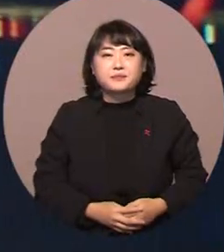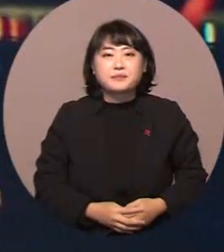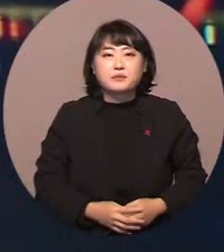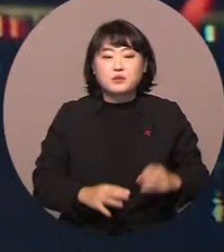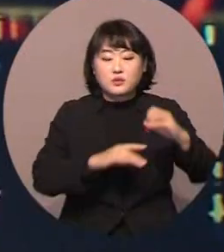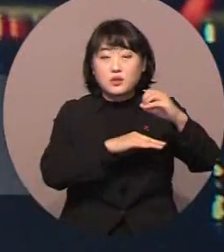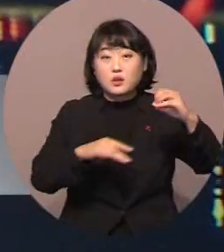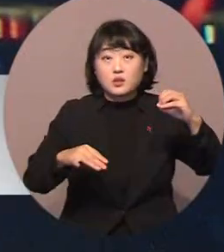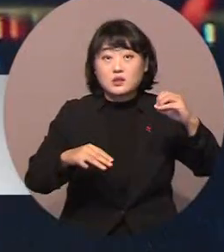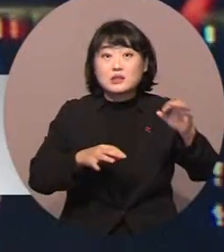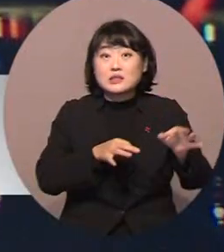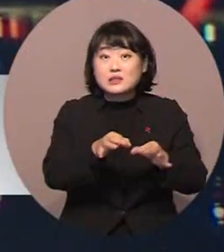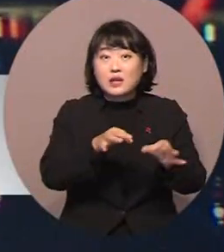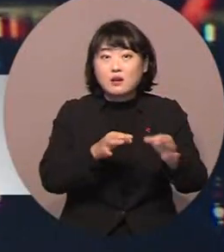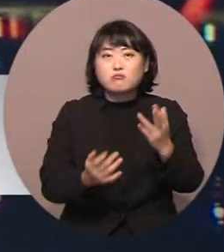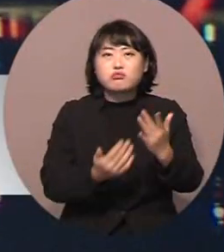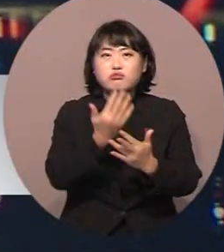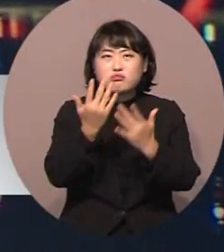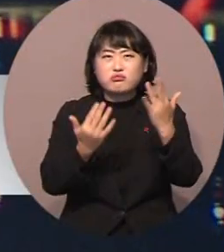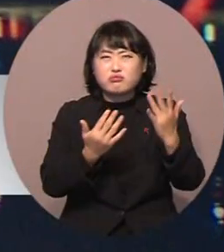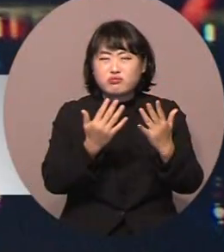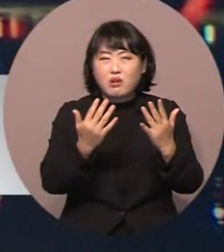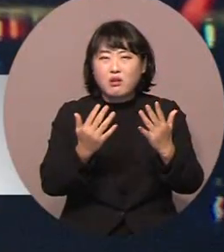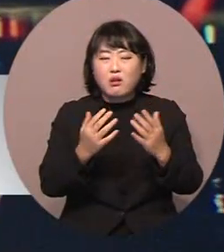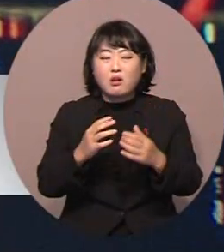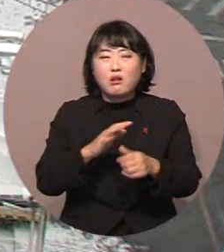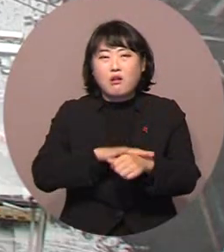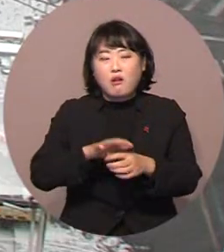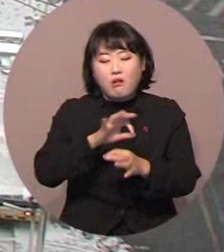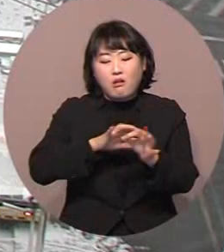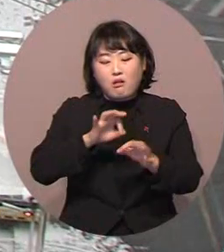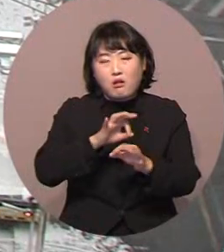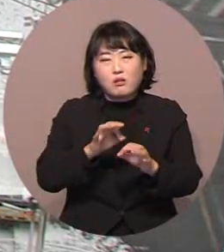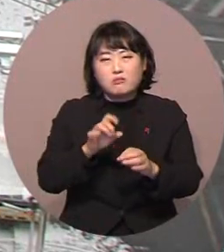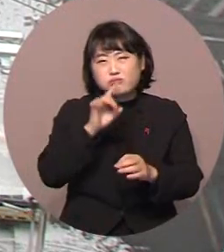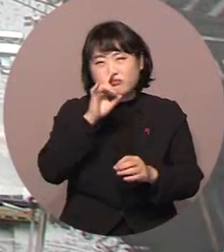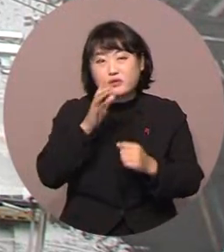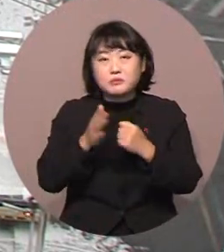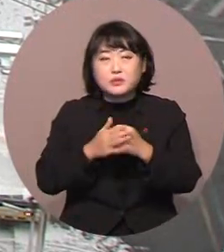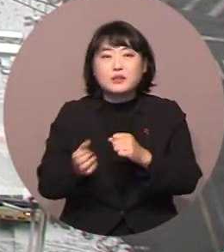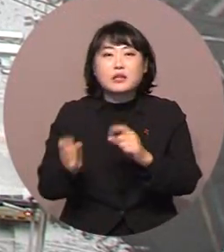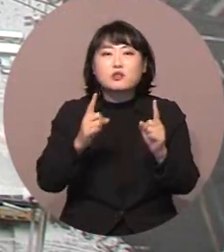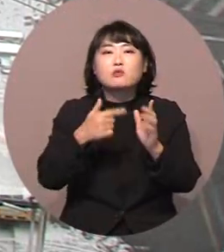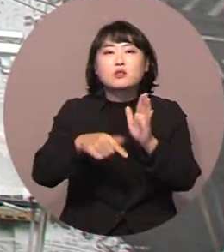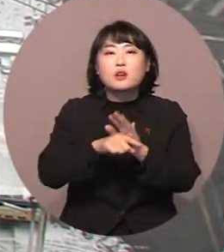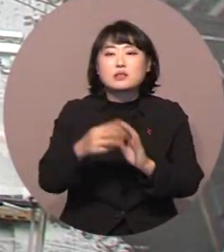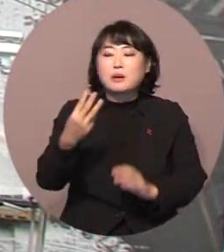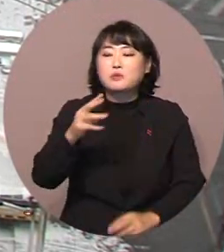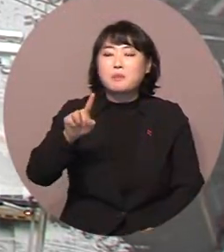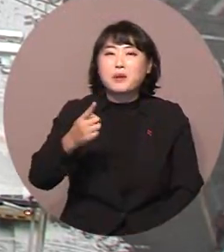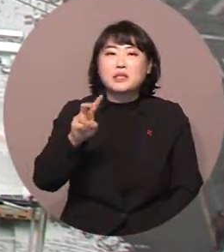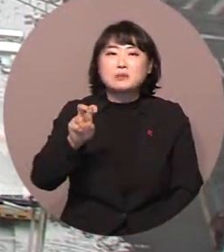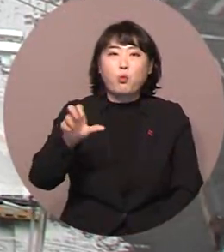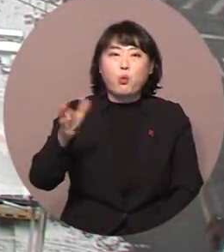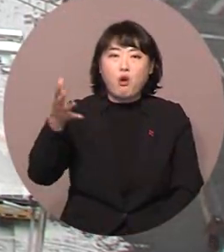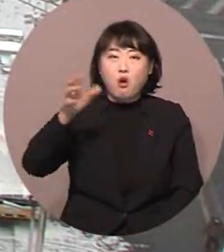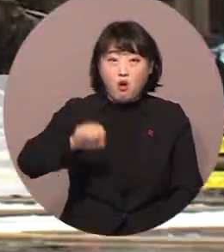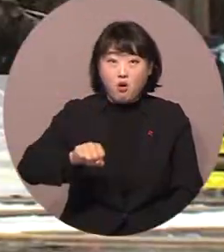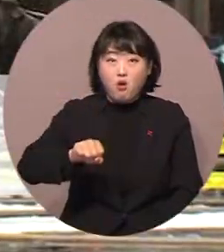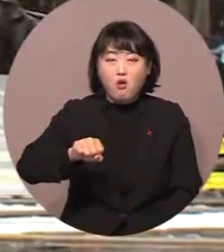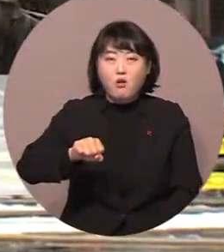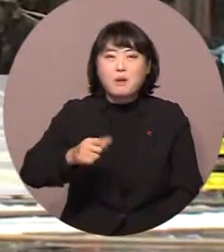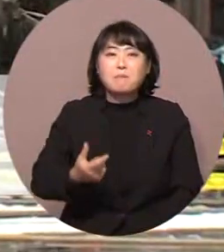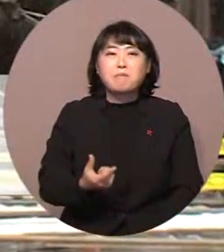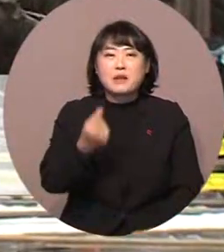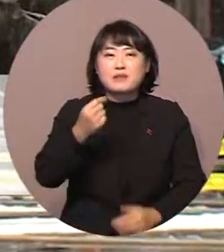서천군이 수산물 특화시장 화재로 침체된 지역 경제를 살리기 위해 상반기 예산 325억 원을